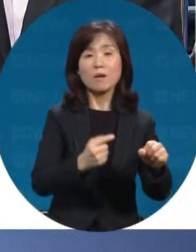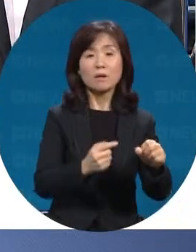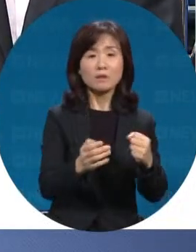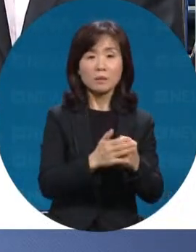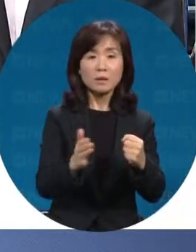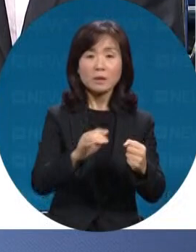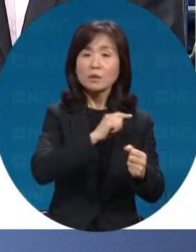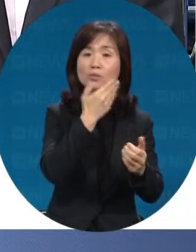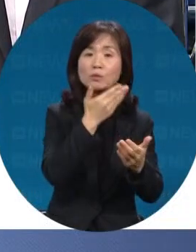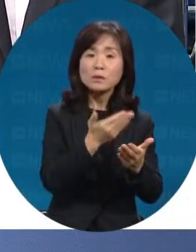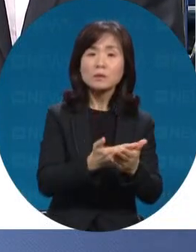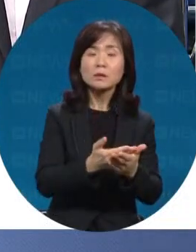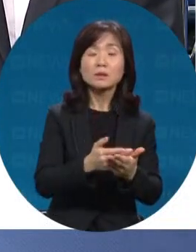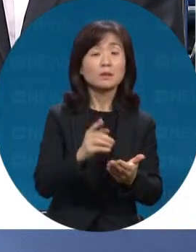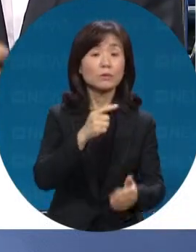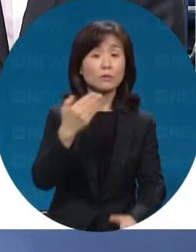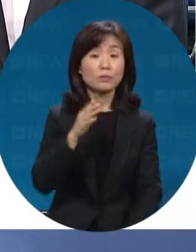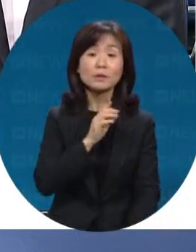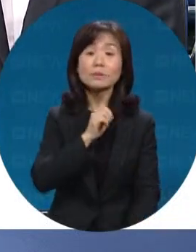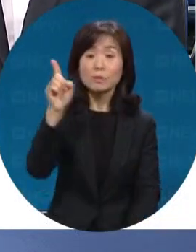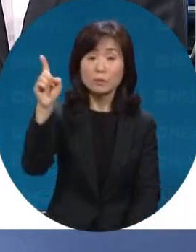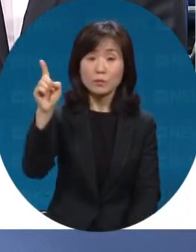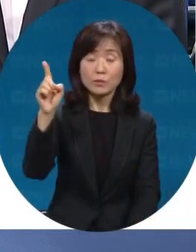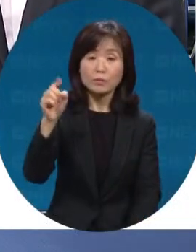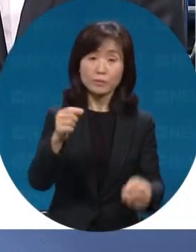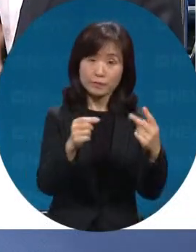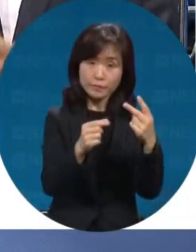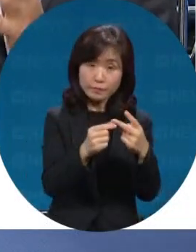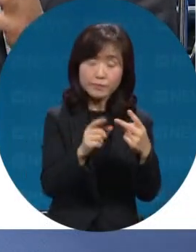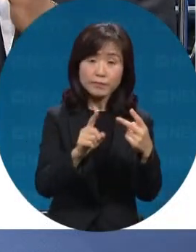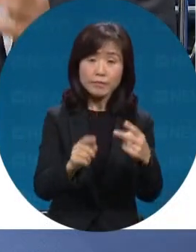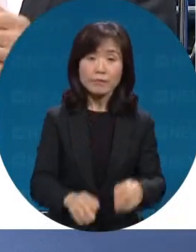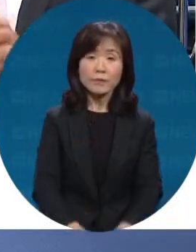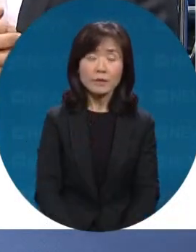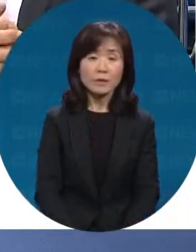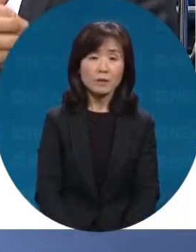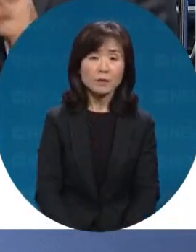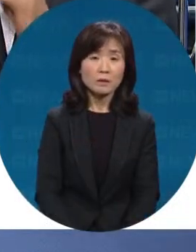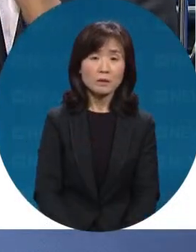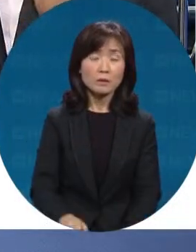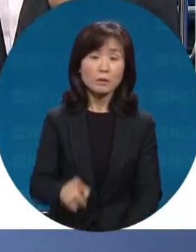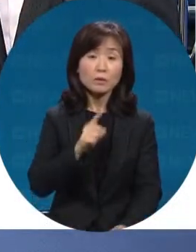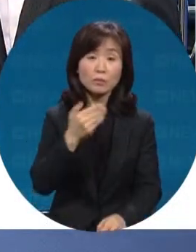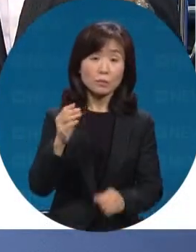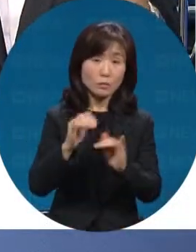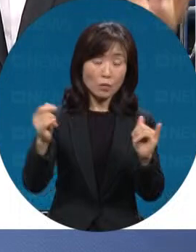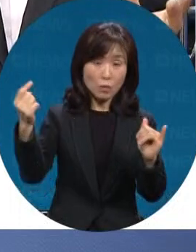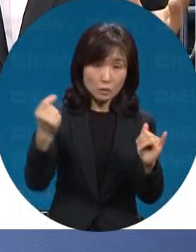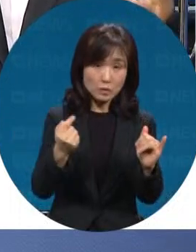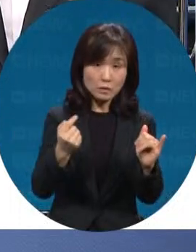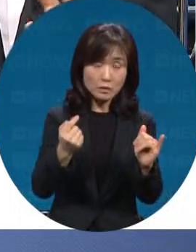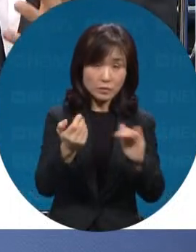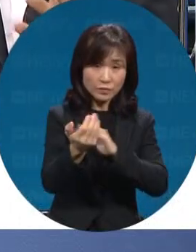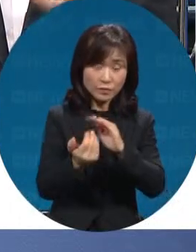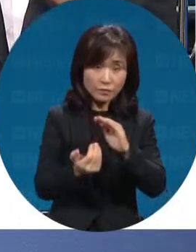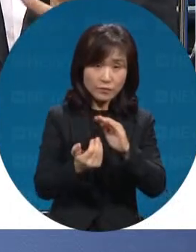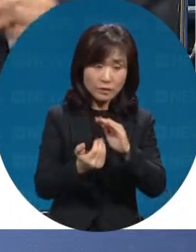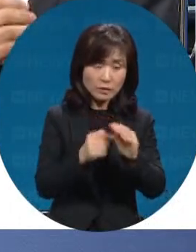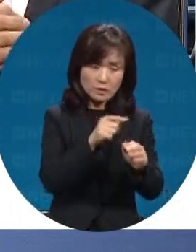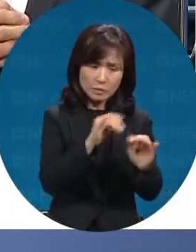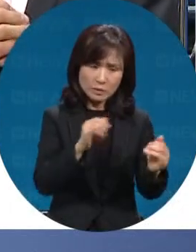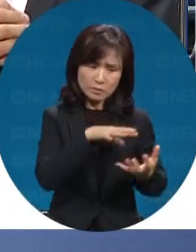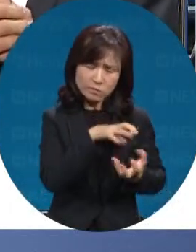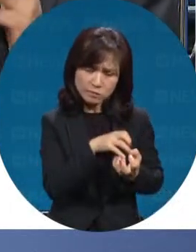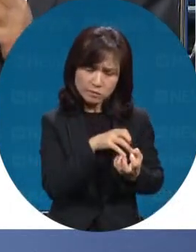중요한 건 신고하는 겁니다. 두 번째는 구급대가 오기 전까지 만약에 이 사람이 심장정지인지